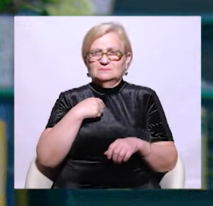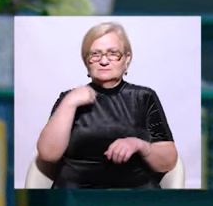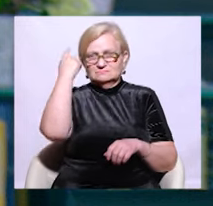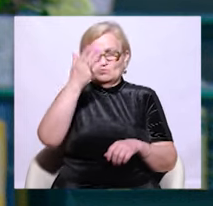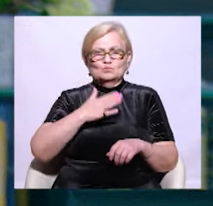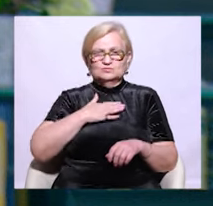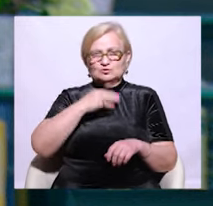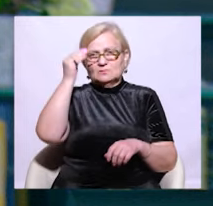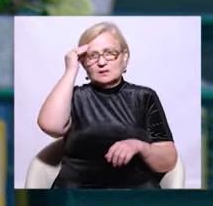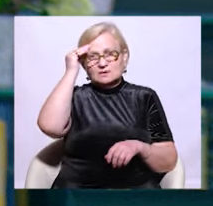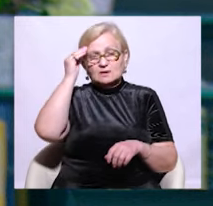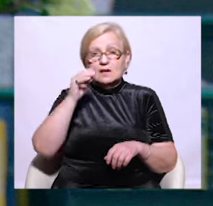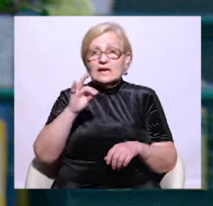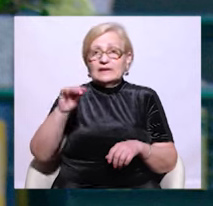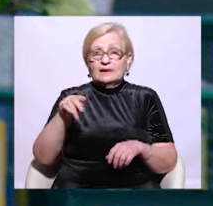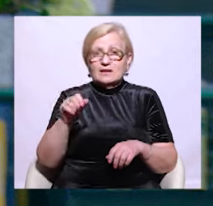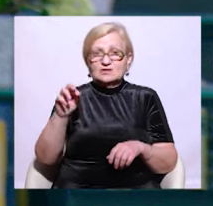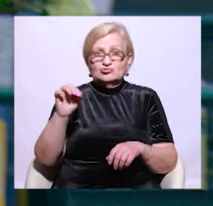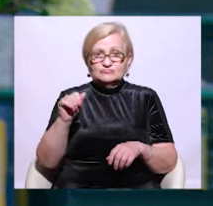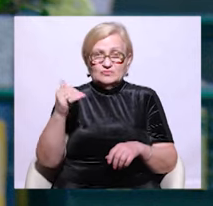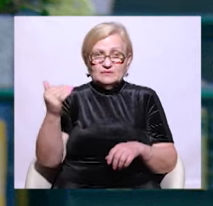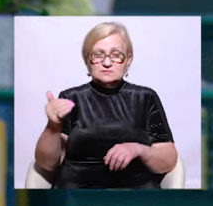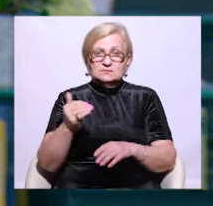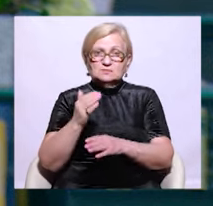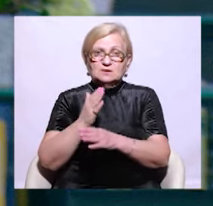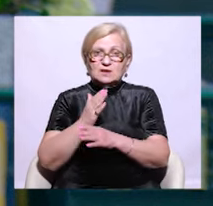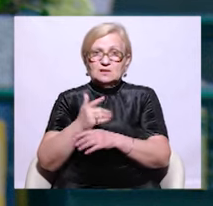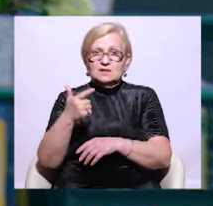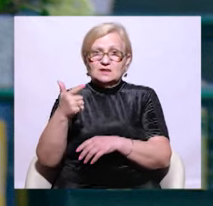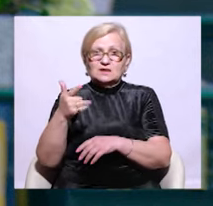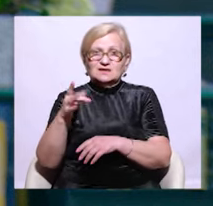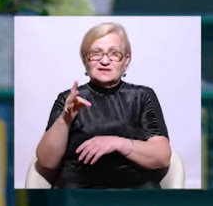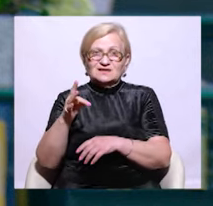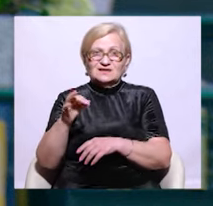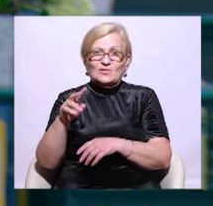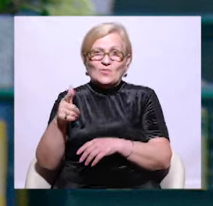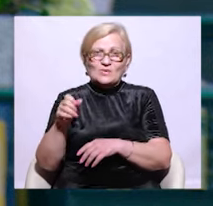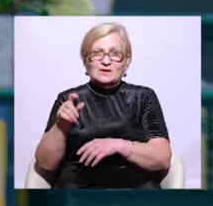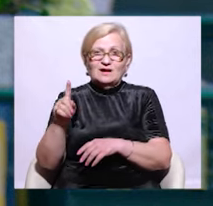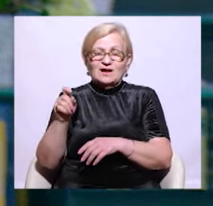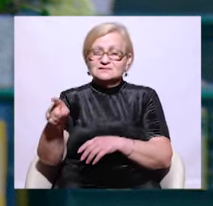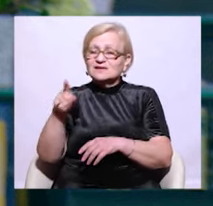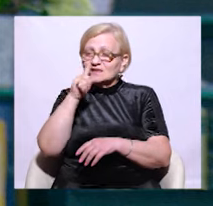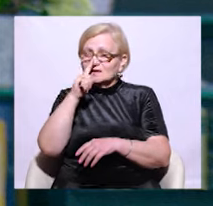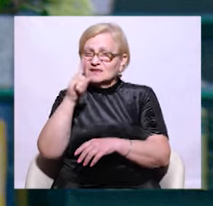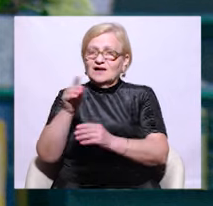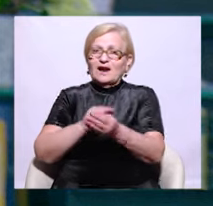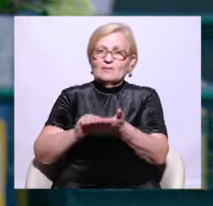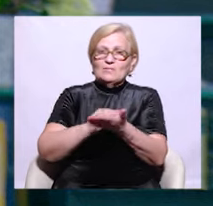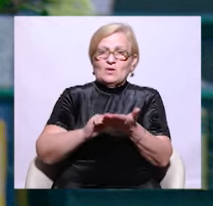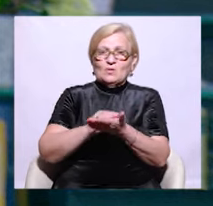ამაზე, რომ ილია ჭავჭავაძე არის გრიგოლ ხანძთელი 1000 წლის შემდეგ.